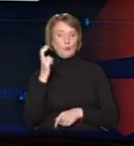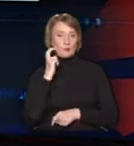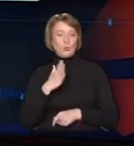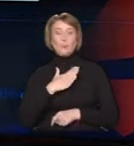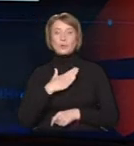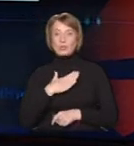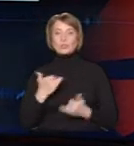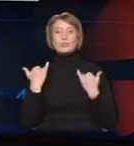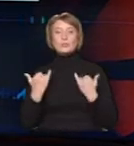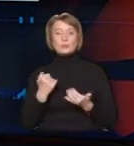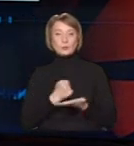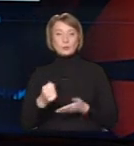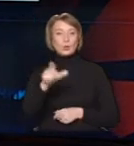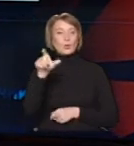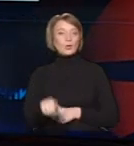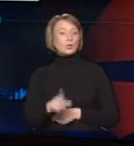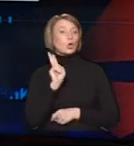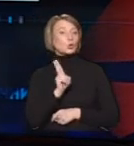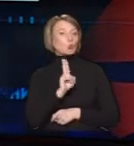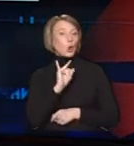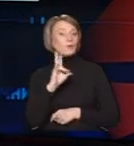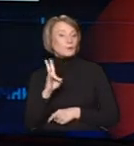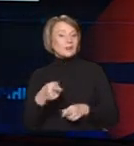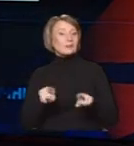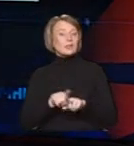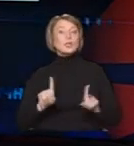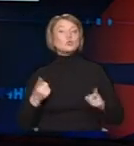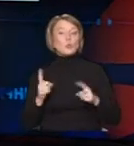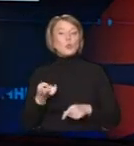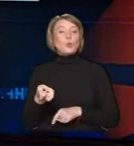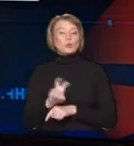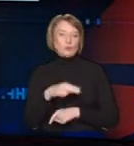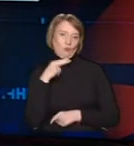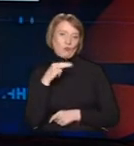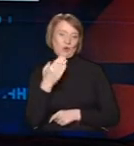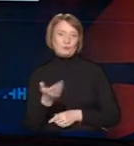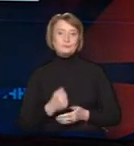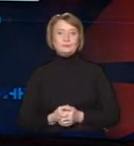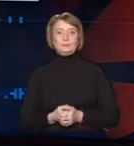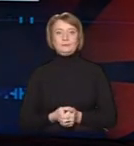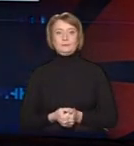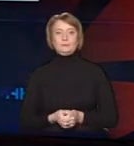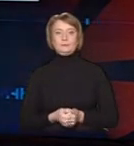нашого сьогоднішнього кандидата. Хто він такий і чому прийшов? Увага на екран.